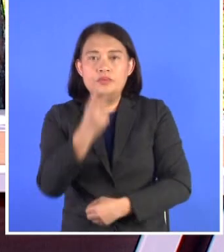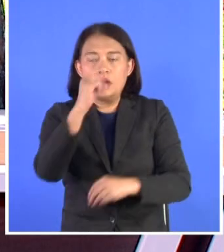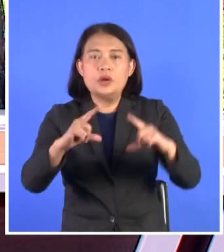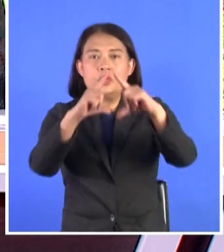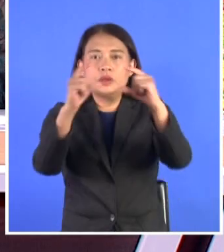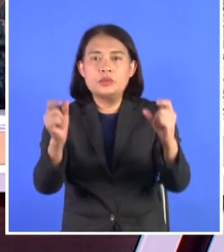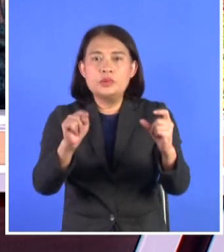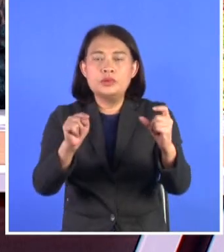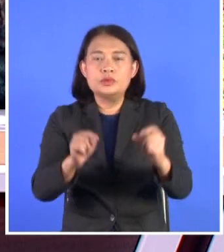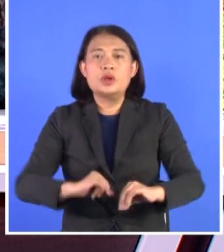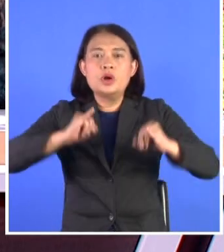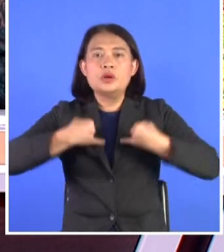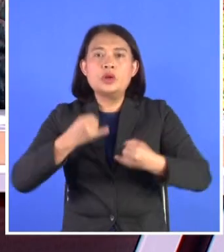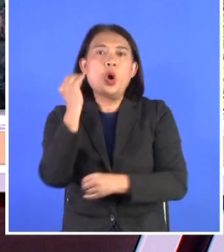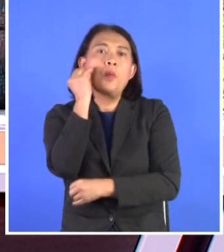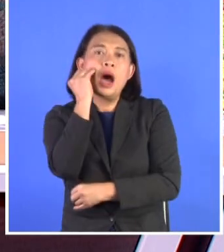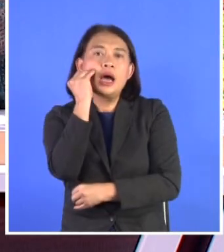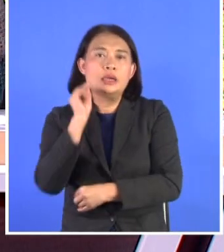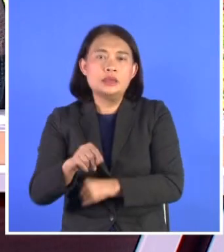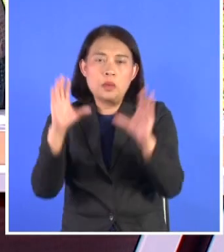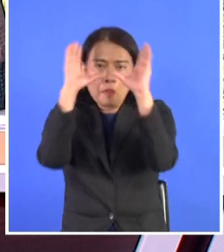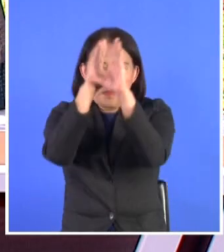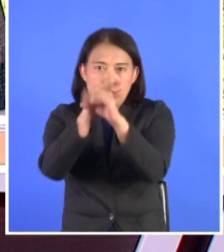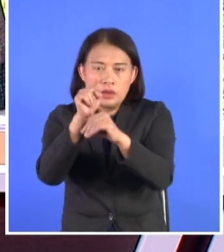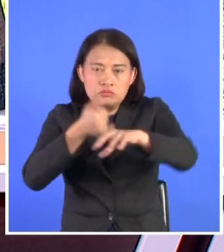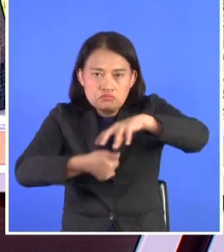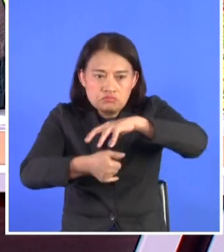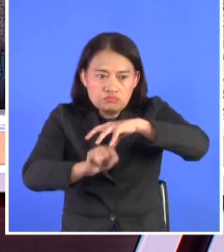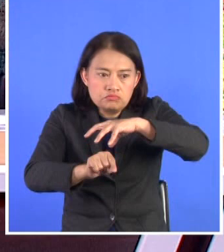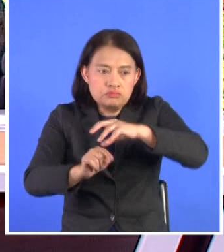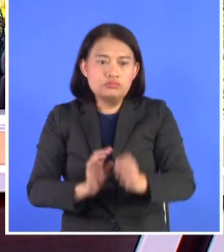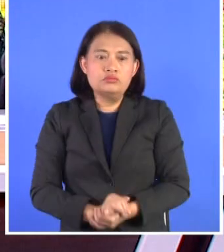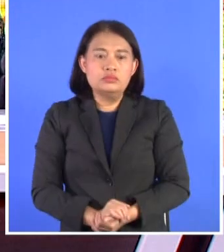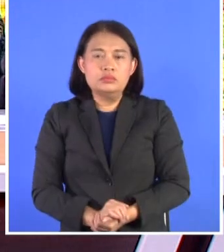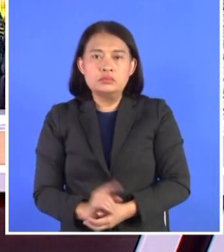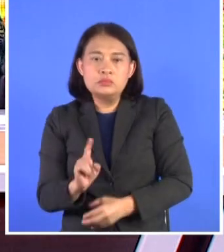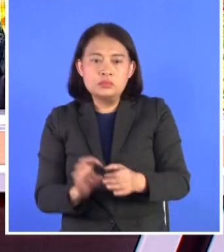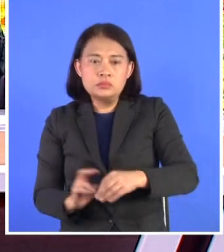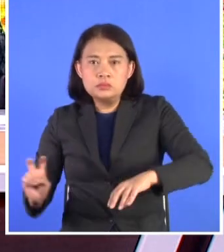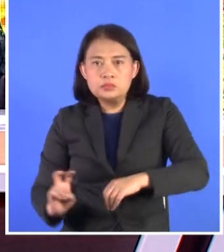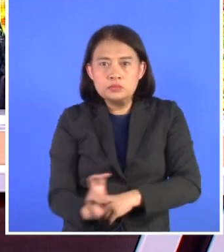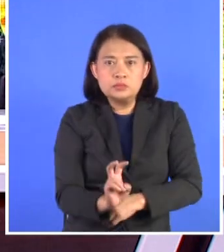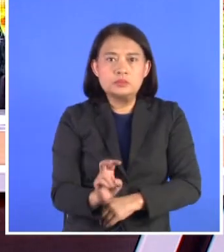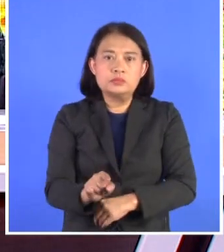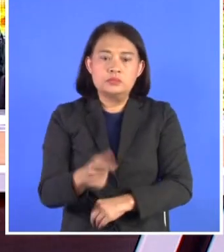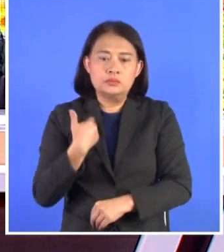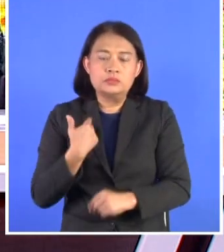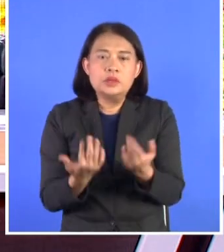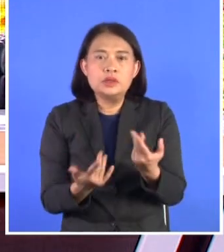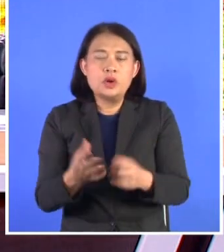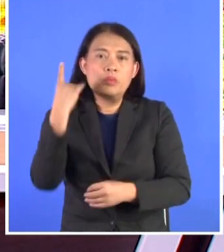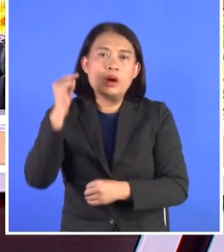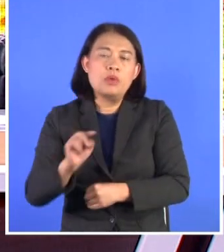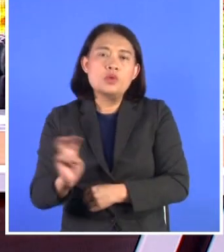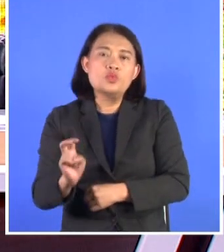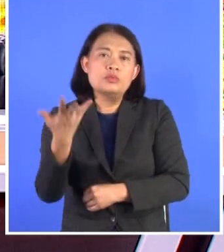เจ้าของบ้านหลังหนกลางดึกเลยงูบุกบ้านอืทั้งใหญ่และยาวงูมาแล้วนะเนี่ยเมื่อวานเราเรารออยู่ไม่มีนะเมื่อวานไม่มีเลย